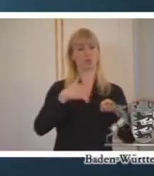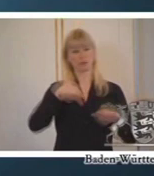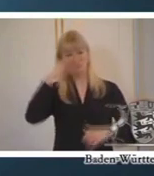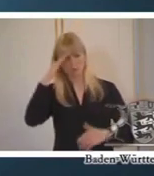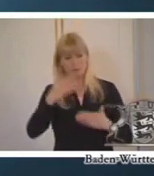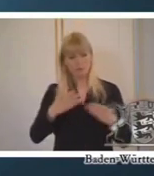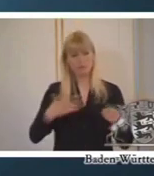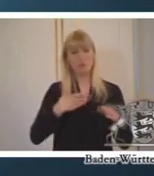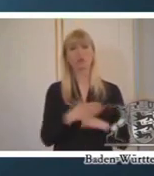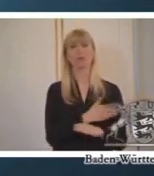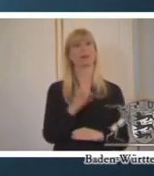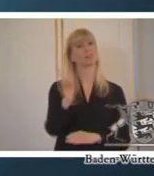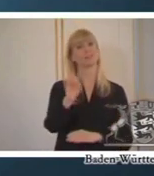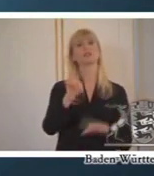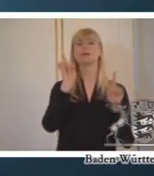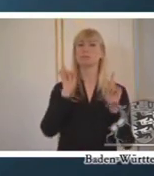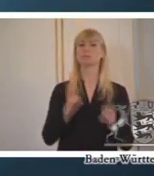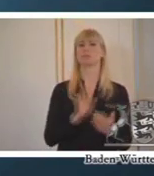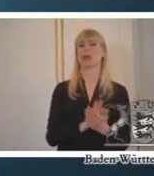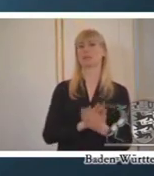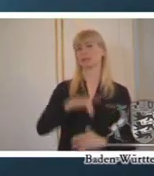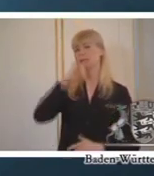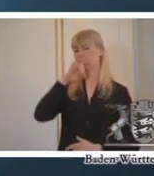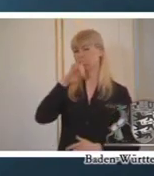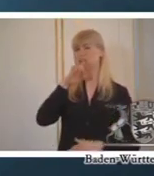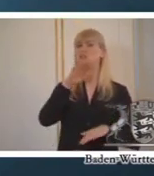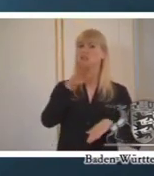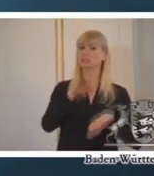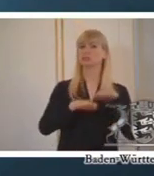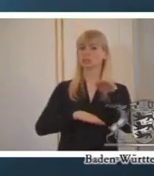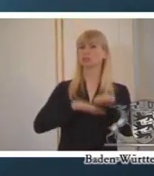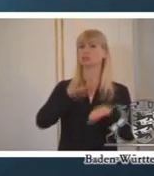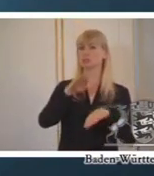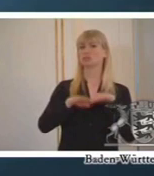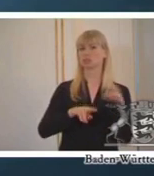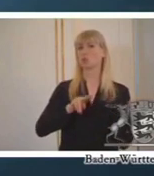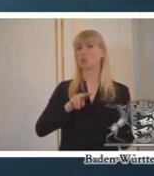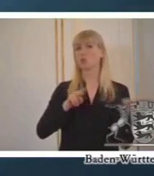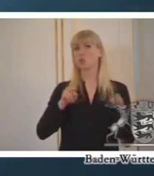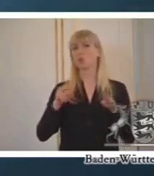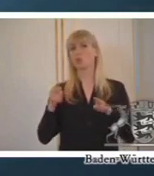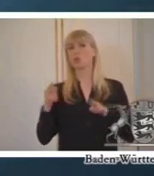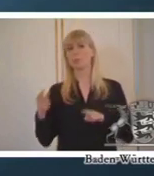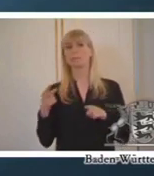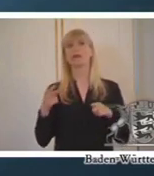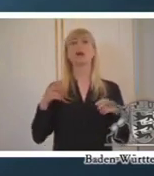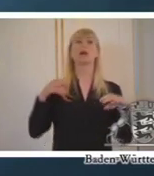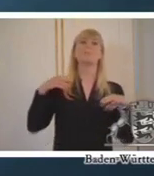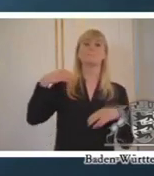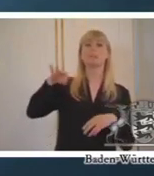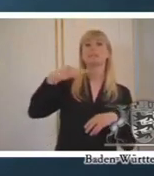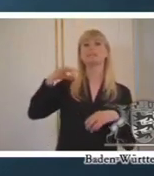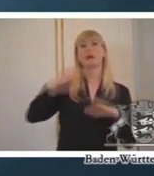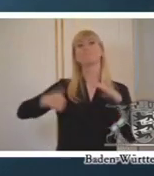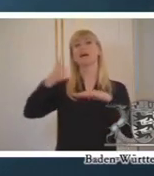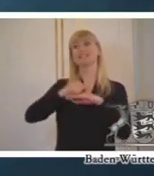und wie eben, wir Einschränkungen wieder aufheben können. Die Bundeskanzlerin und die Ministerpräsidenten werden darüber nach Ostern beraten. Aber